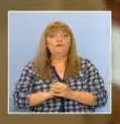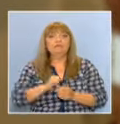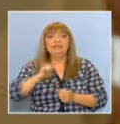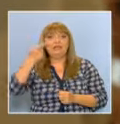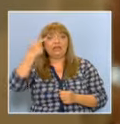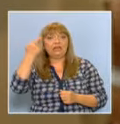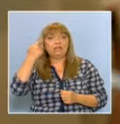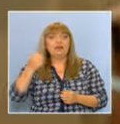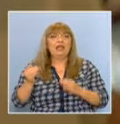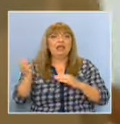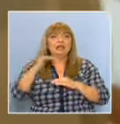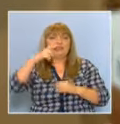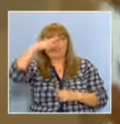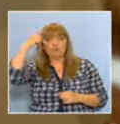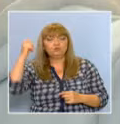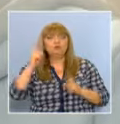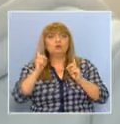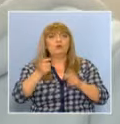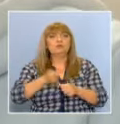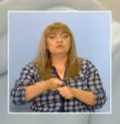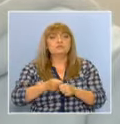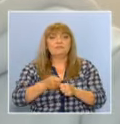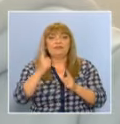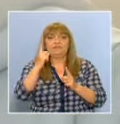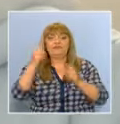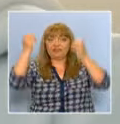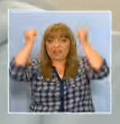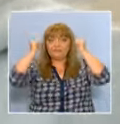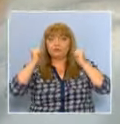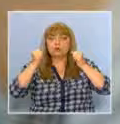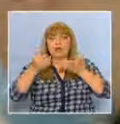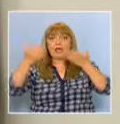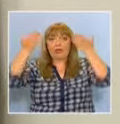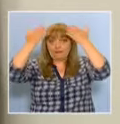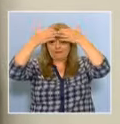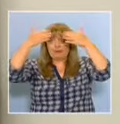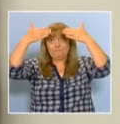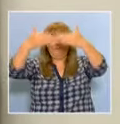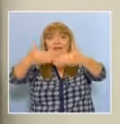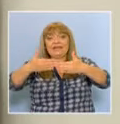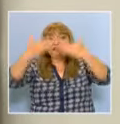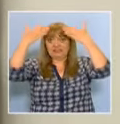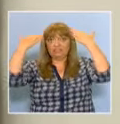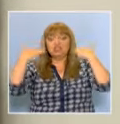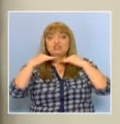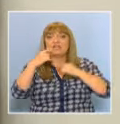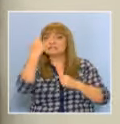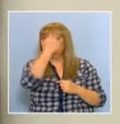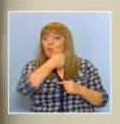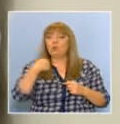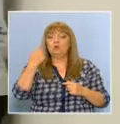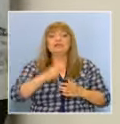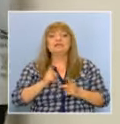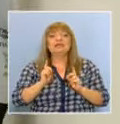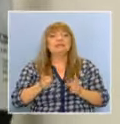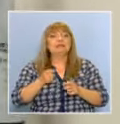грима. Най-трудното, което се прави в една перука е предната част покрай лицето, защото тя трябва